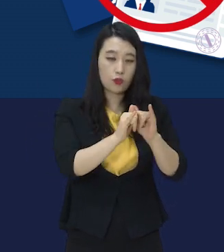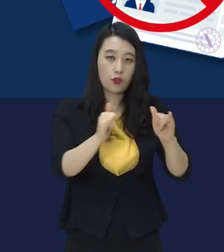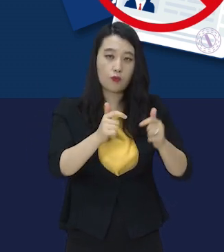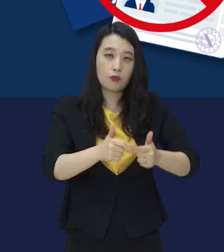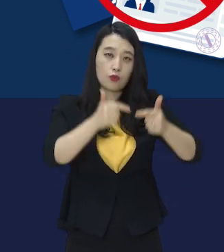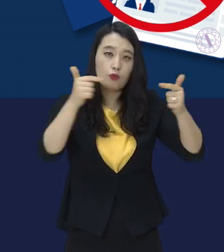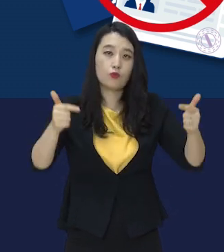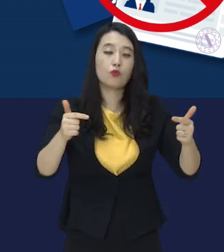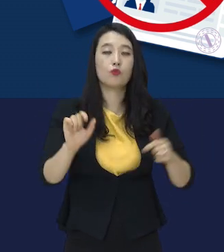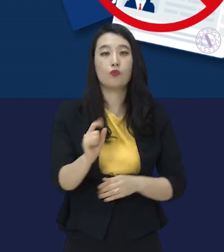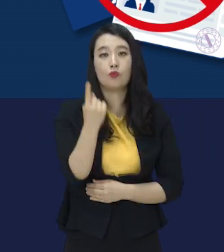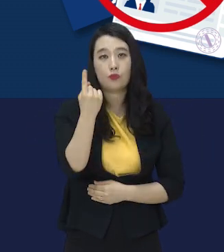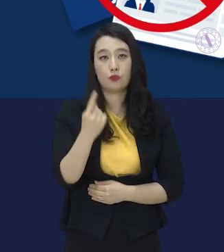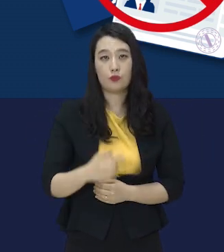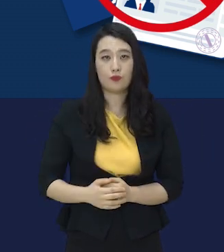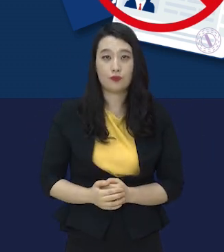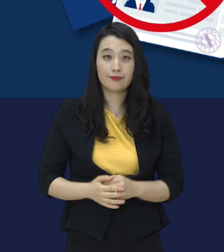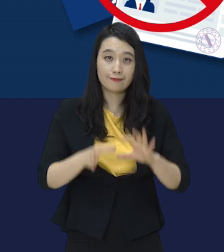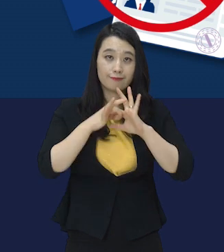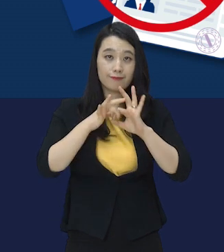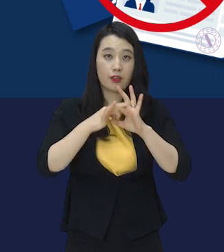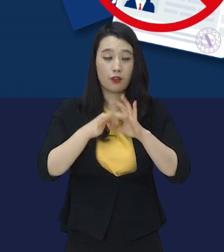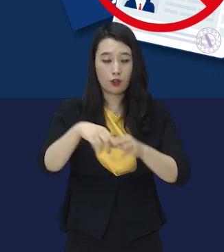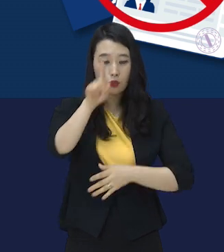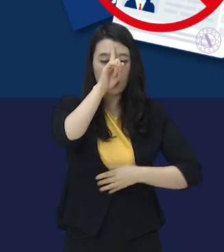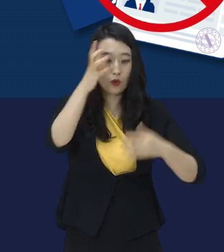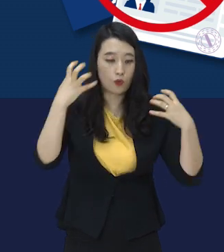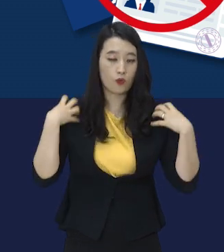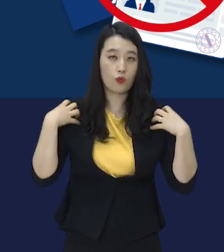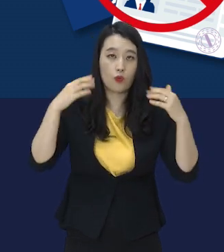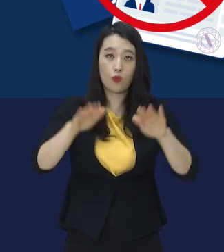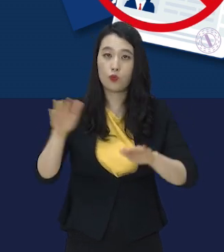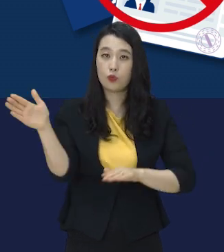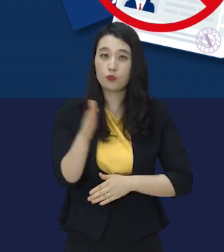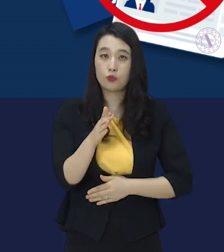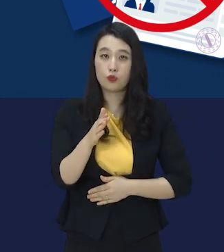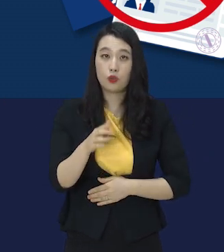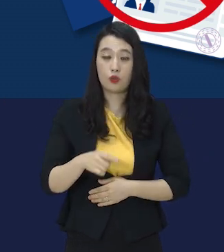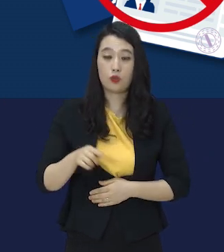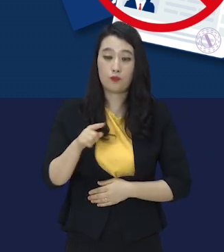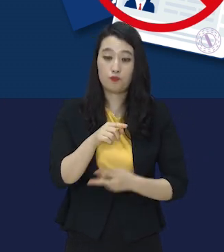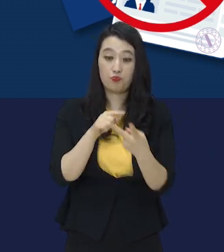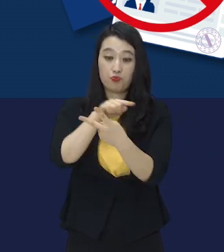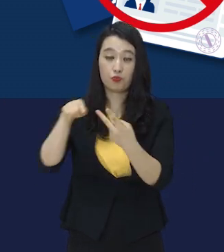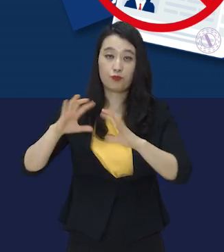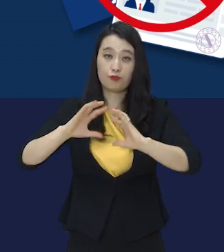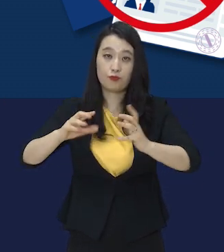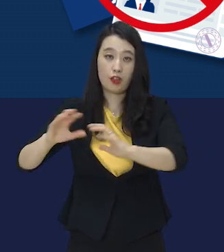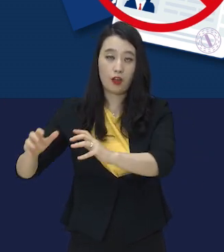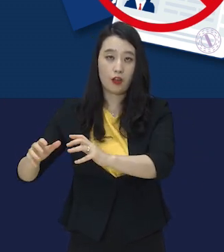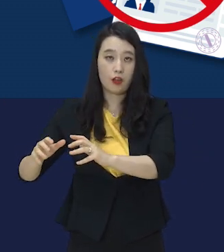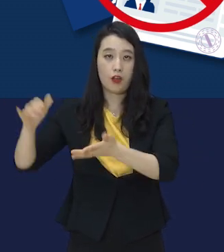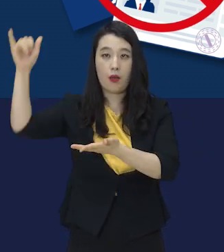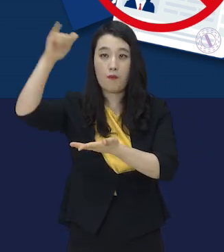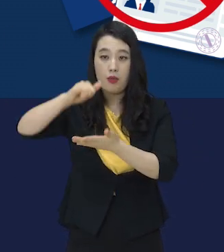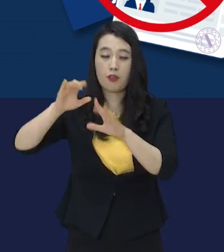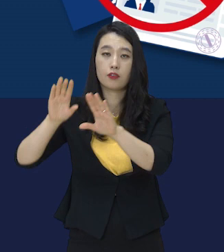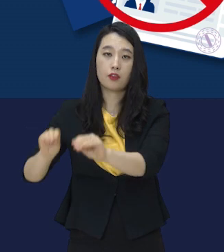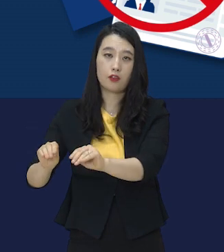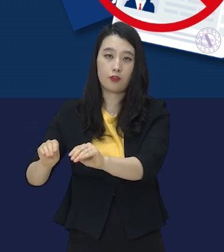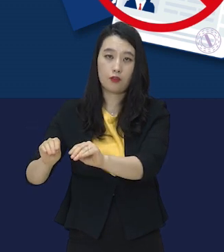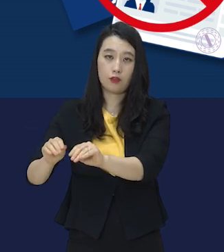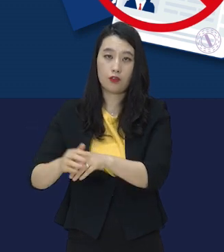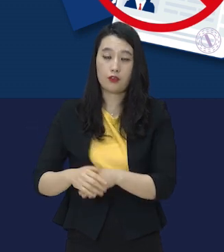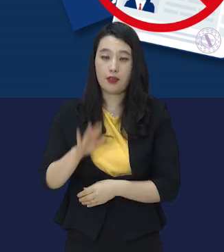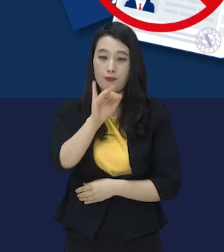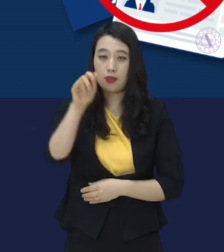많아졌기 때문입니다. 이와 관련 정부는 오늘부터 이들 국가의 항공편을 제한하고 비자